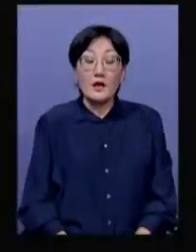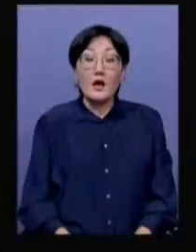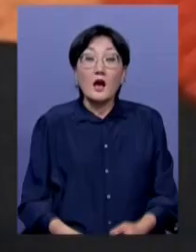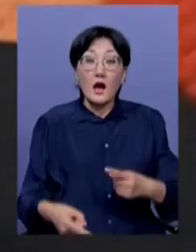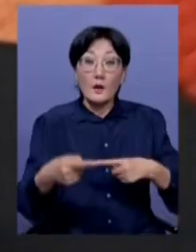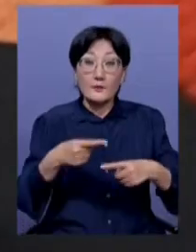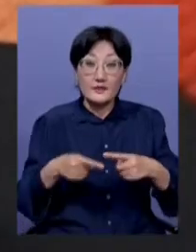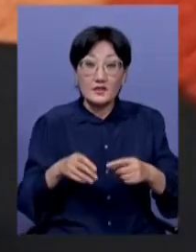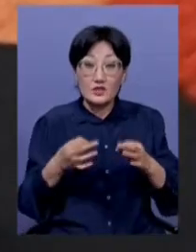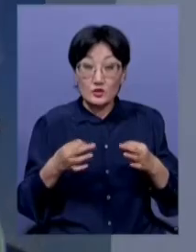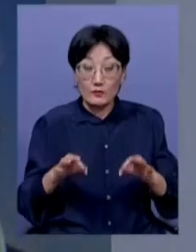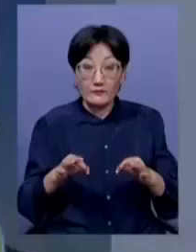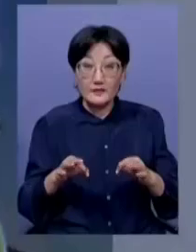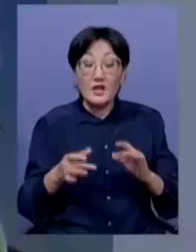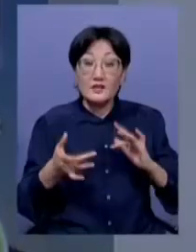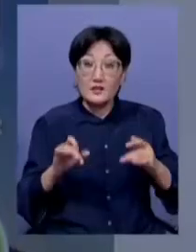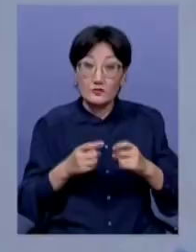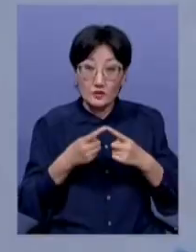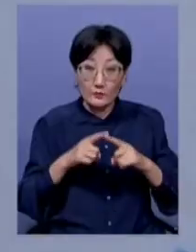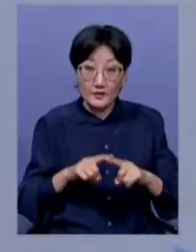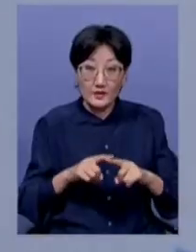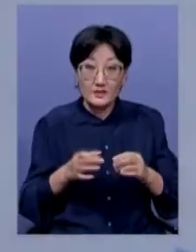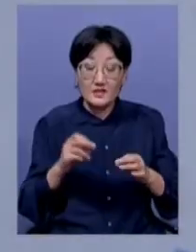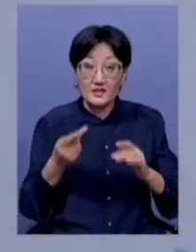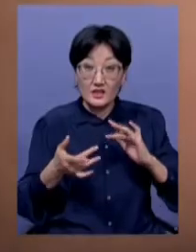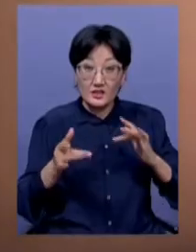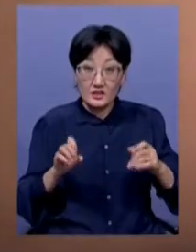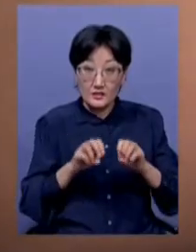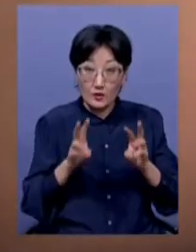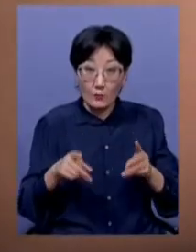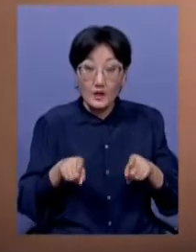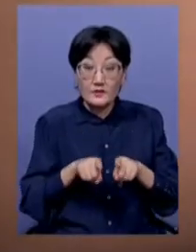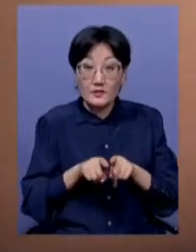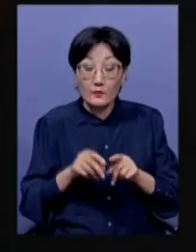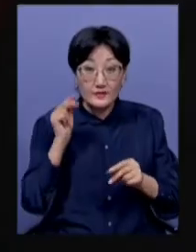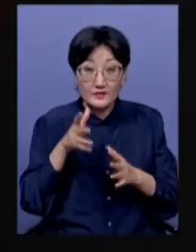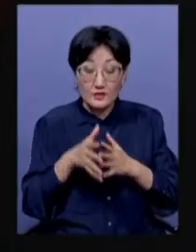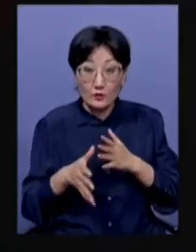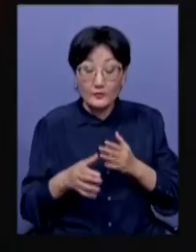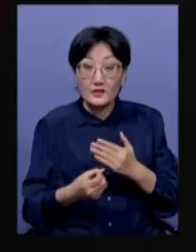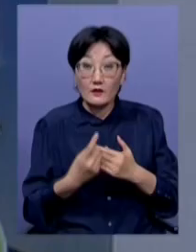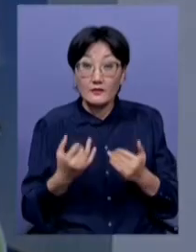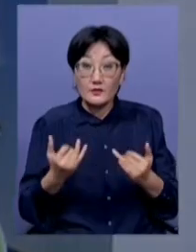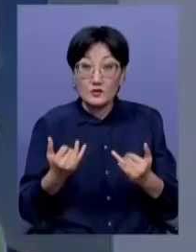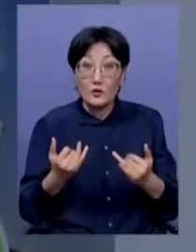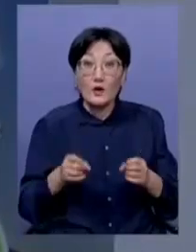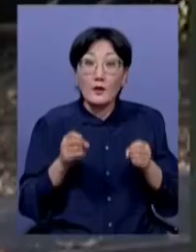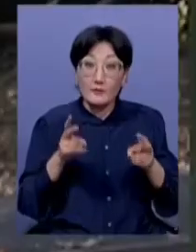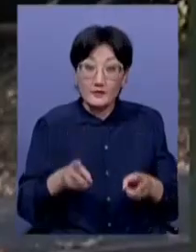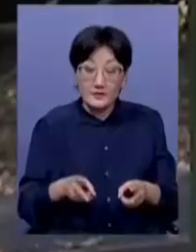Обратная сторона доступности цифровых технологий и социальных сетей. Татьяна Ким изучала источник современной